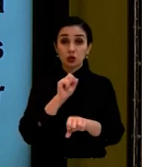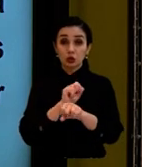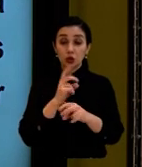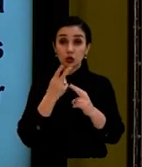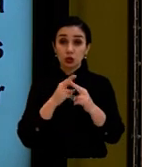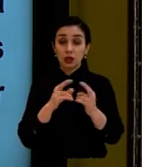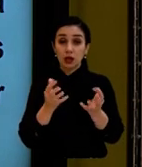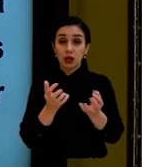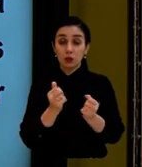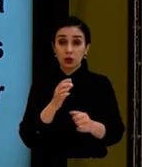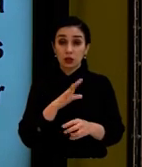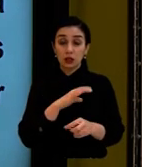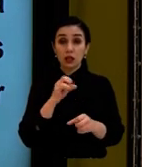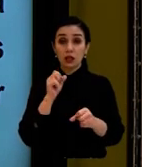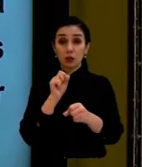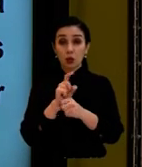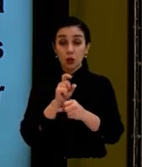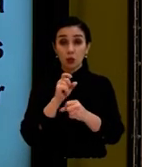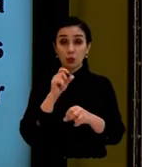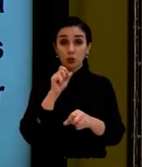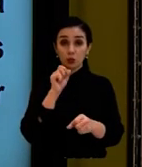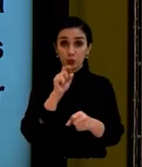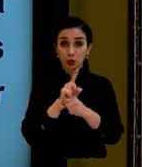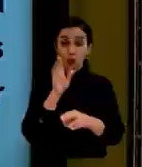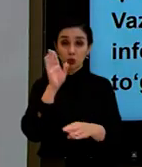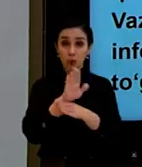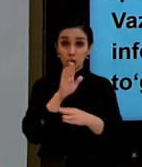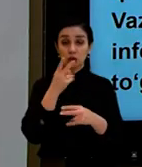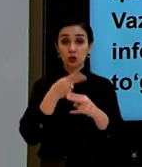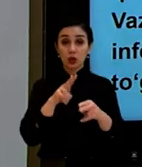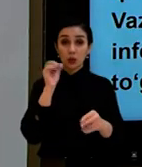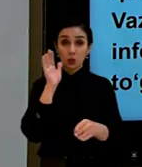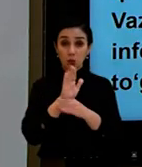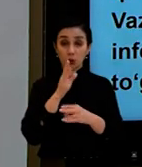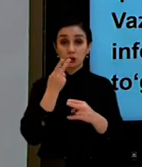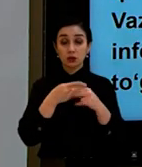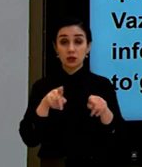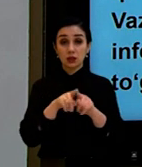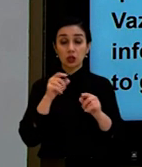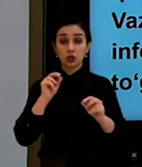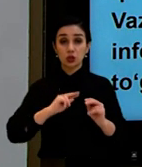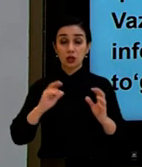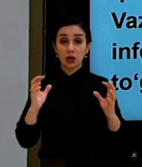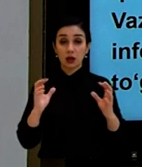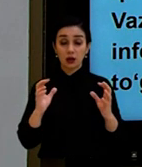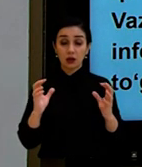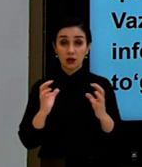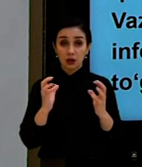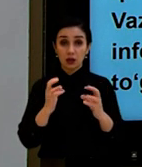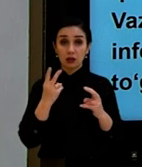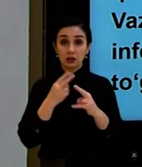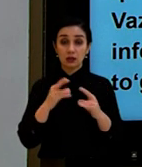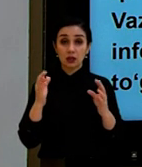borada qabul qilingan buyruq namunasi bilan tanishtirib o'taman. Buyruq iş haqqi saqlangan holda ta'til